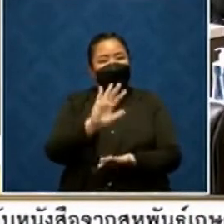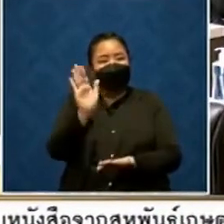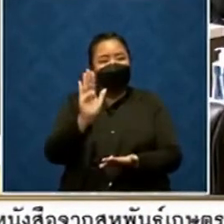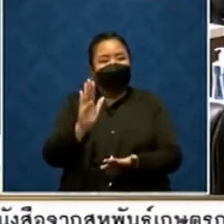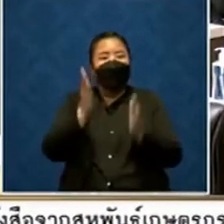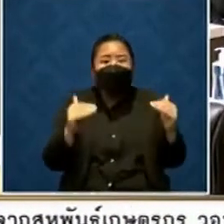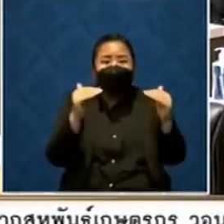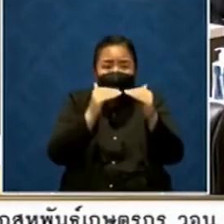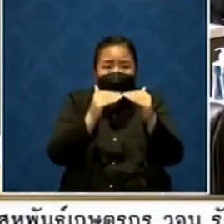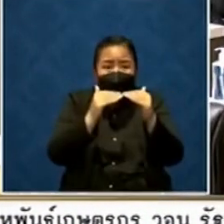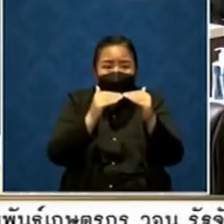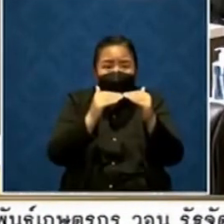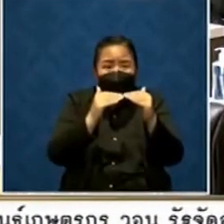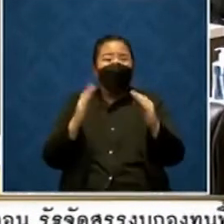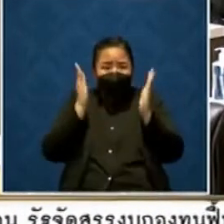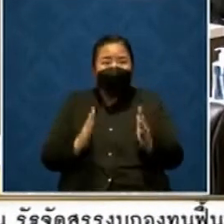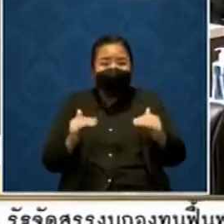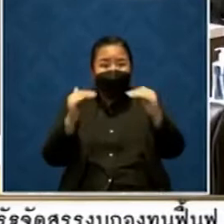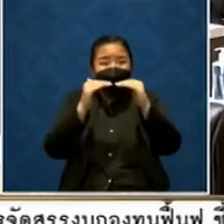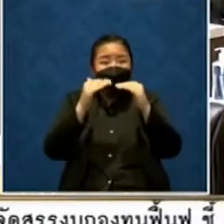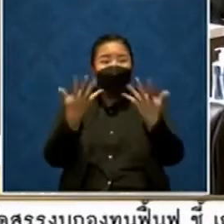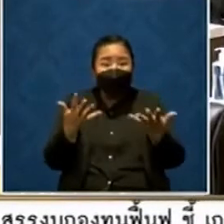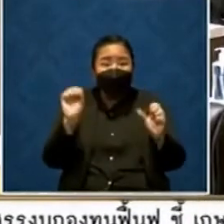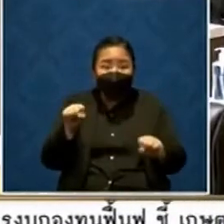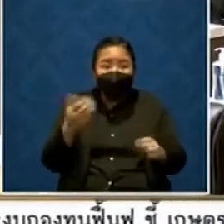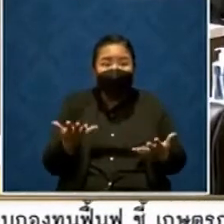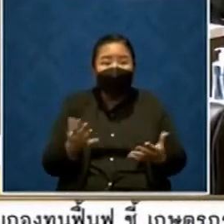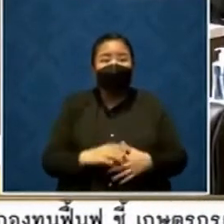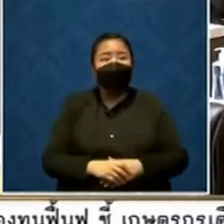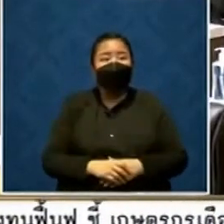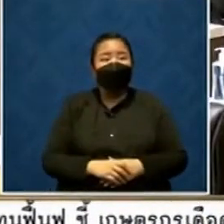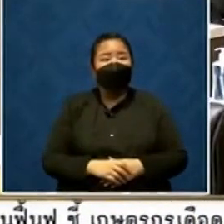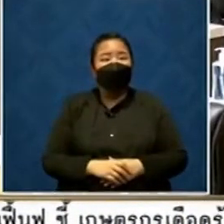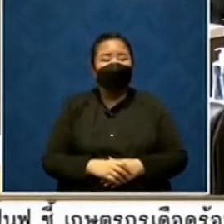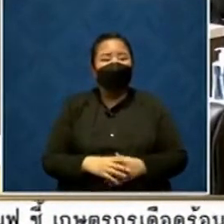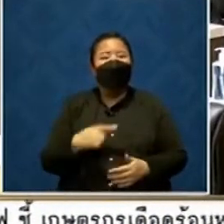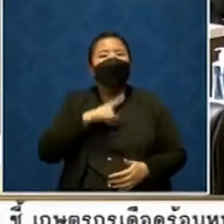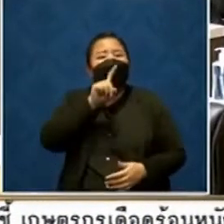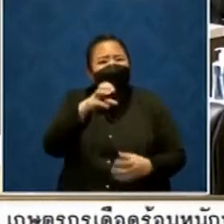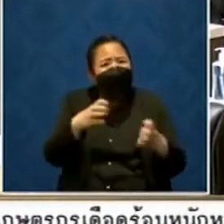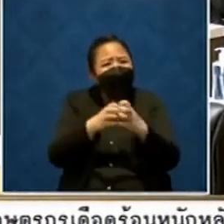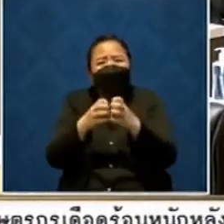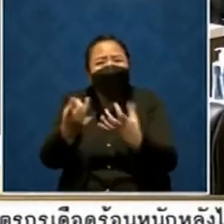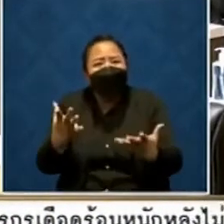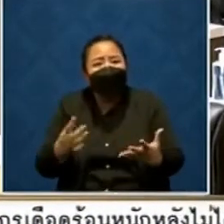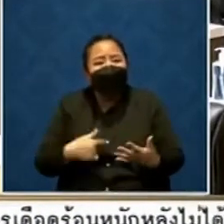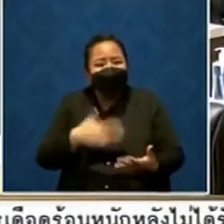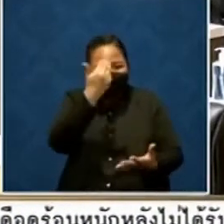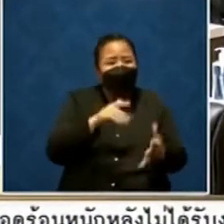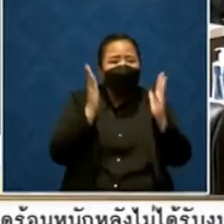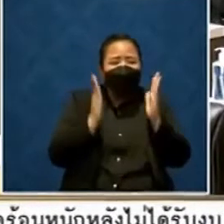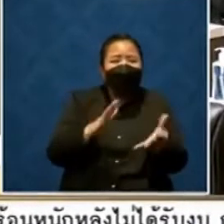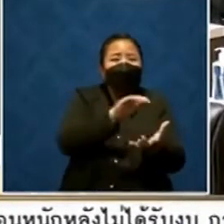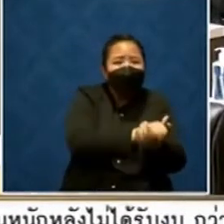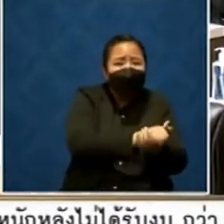กิจใหม่ใช่ไหมคะแล้วก็ ไทยเศรษฐกิจไทย ท่านก็โหวตนะคะเกือบทั้งพรรคเลยประชาธิปัตย์เราก็